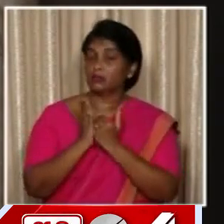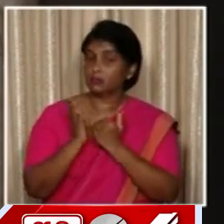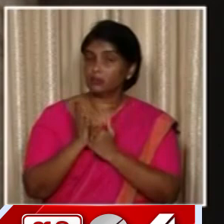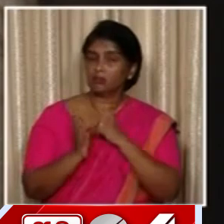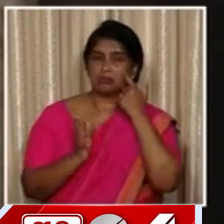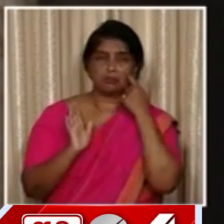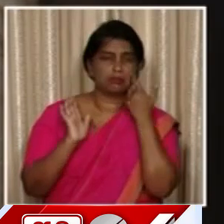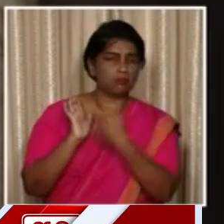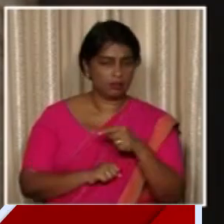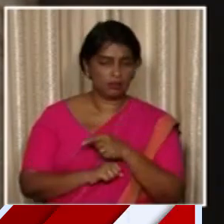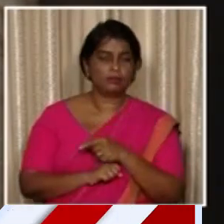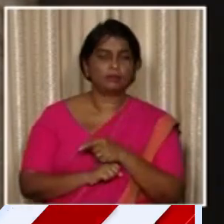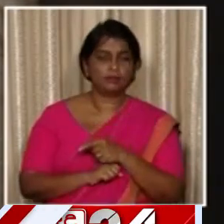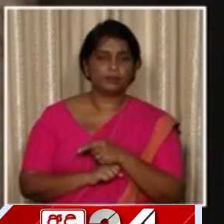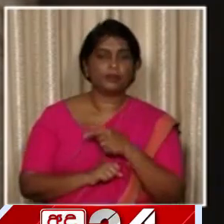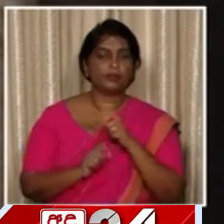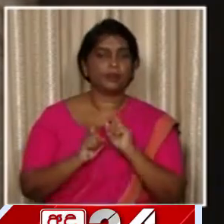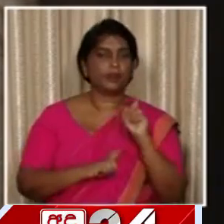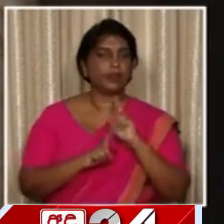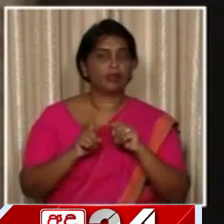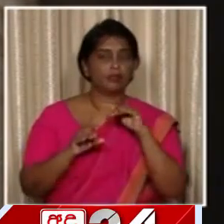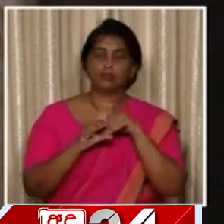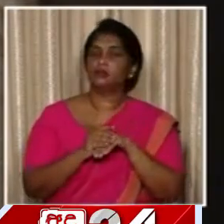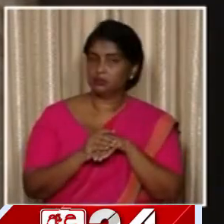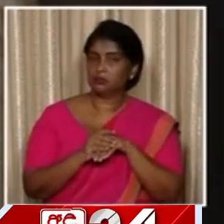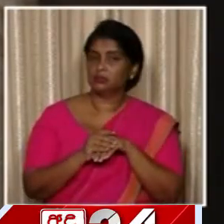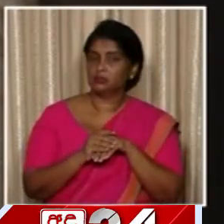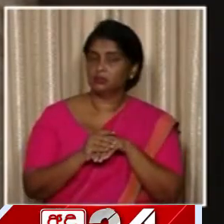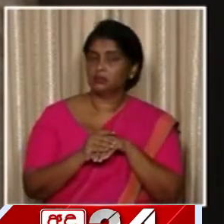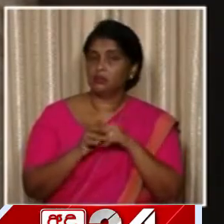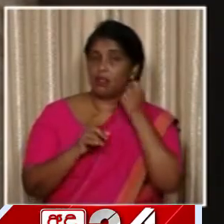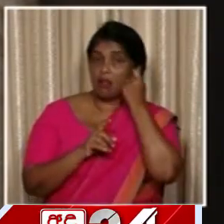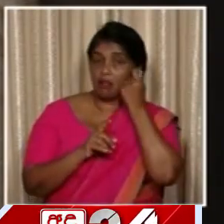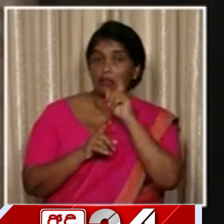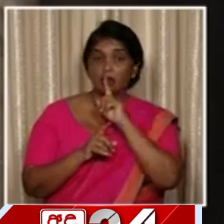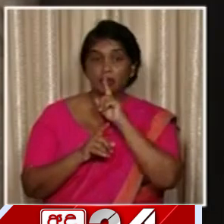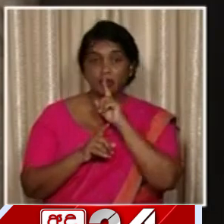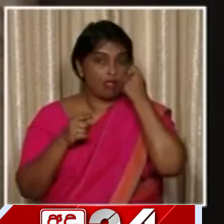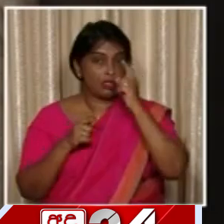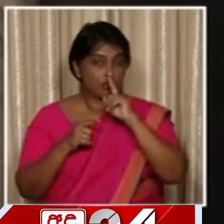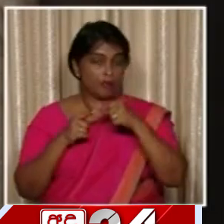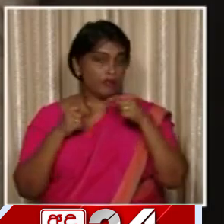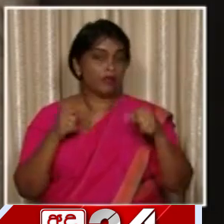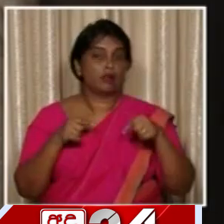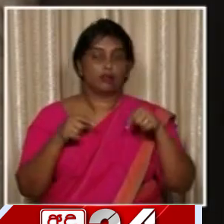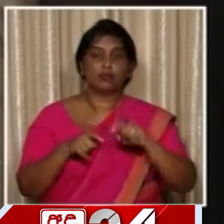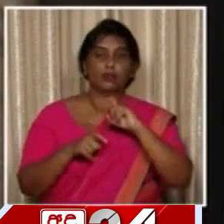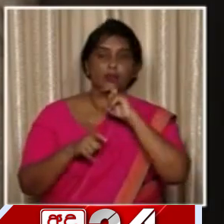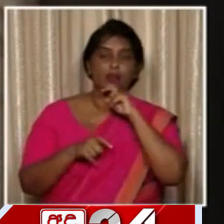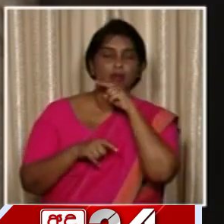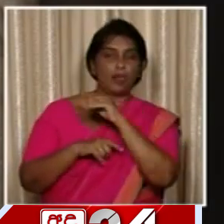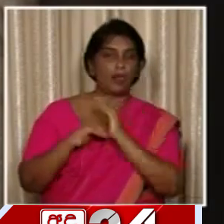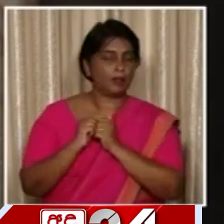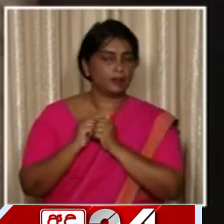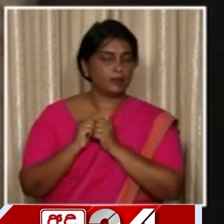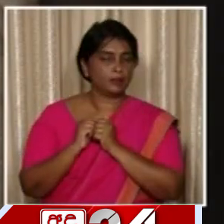තුට්ටු දෙකකටවත් ගලන් ගන්නේ නැතුව මේ පාර්ලිමේන්තු සභාගර්භය තුල අදහස් ප්‍රකාශ කිරීමට එරෙහිව අද අධිකරණ මේ